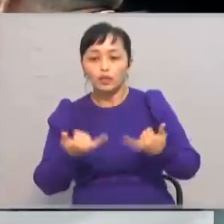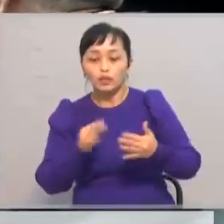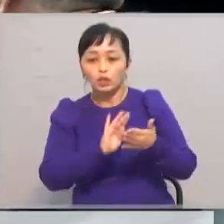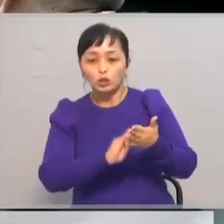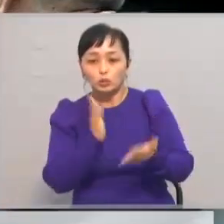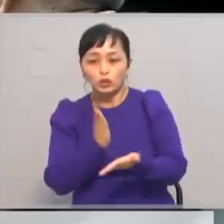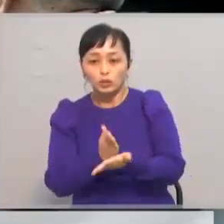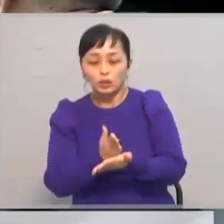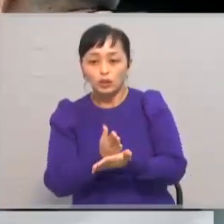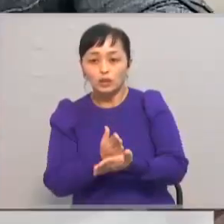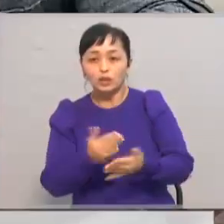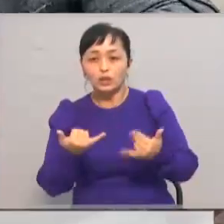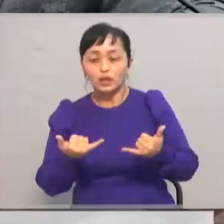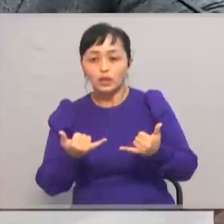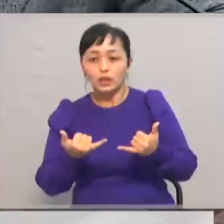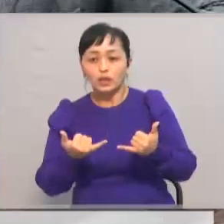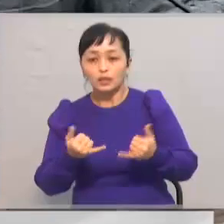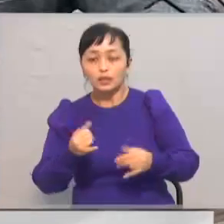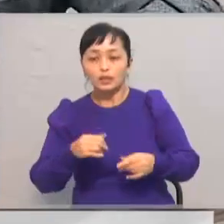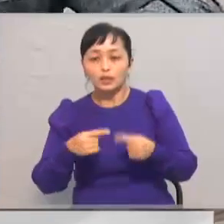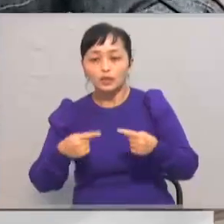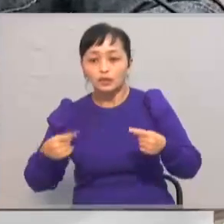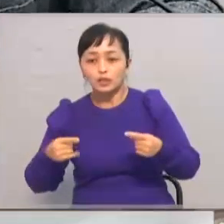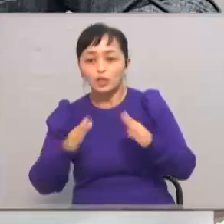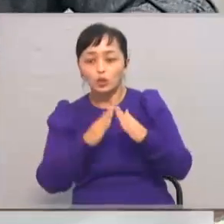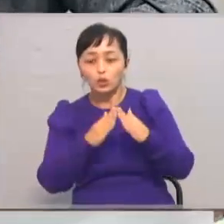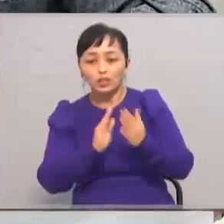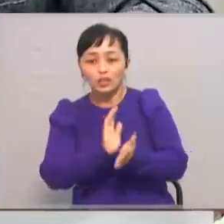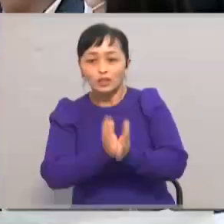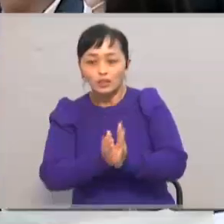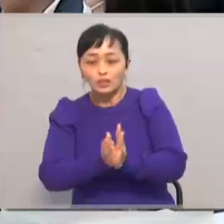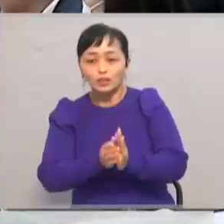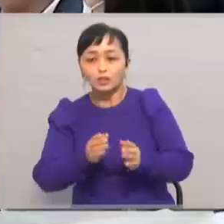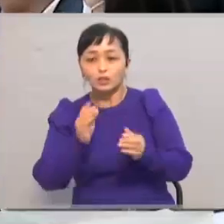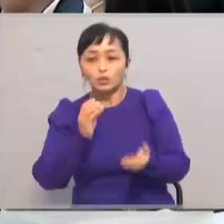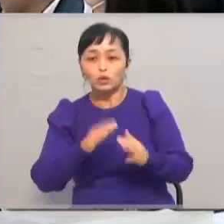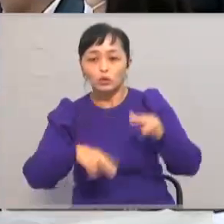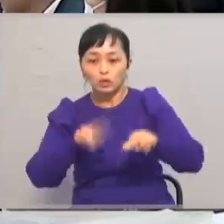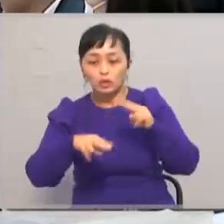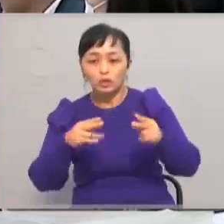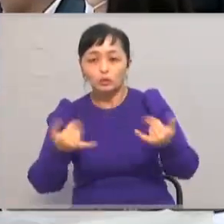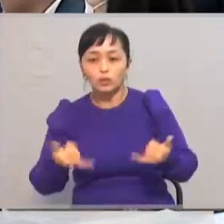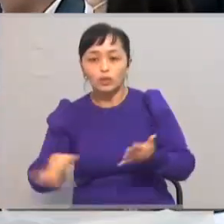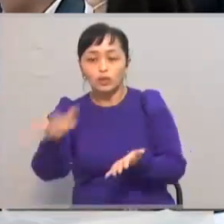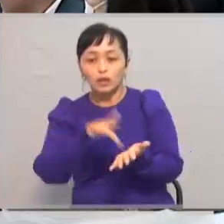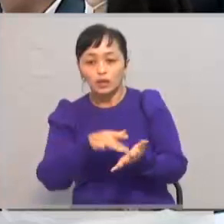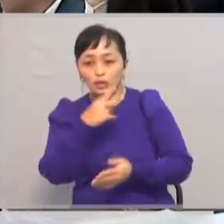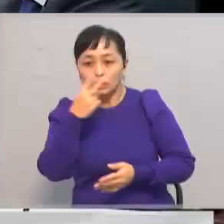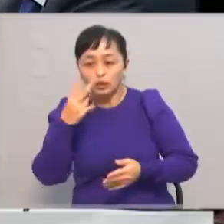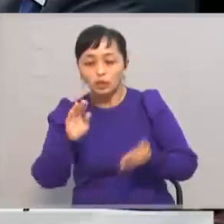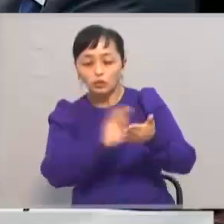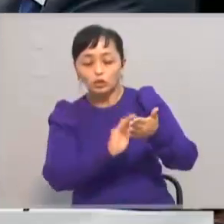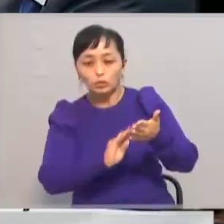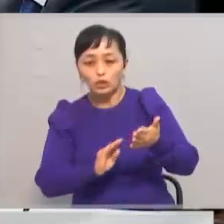жай-күйі заман талабына сай емес. Себебі жеке тұрғын үйлер тығыз орналасып, абаттандыру нормалары артта қалған. Шаһарды зерттеп, жоспарын